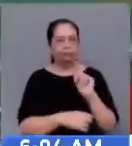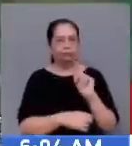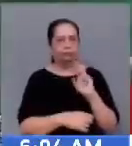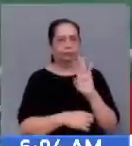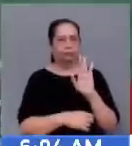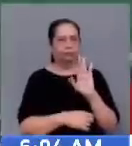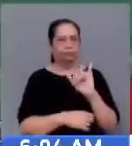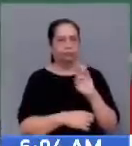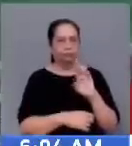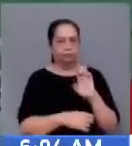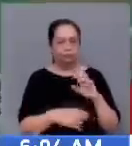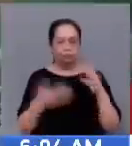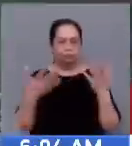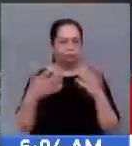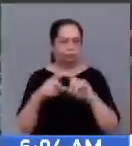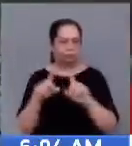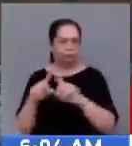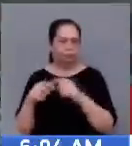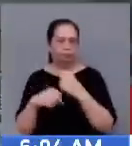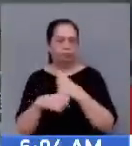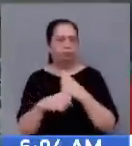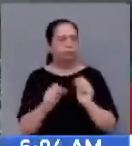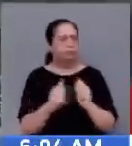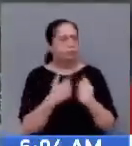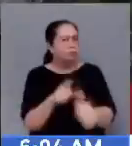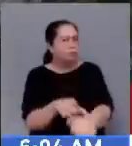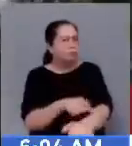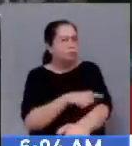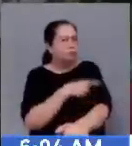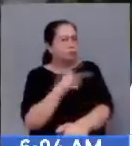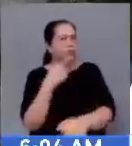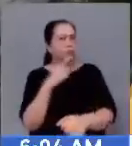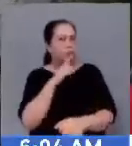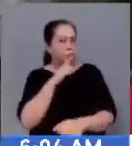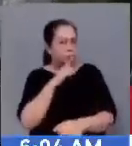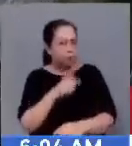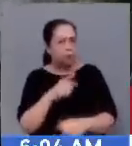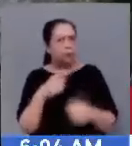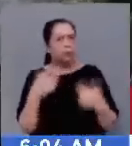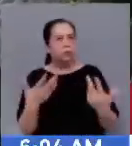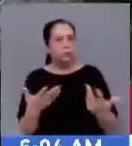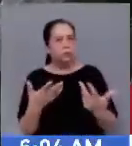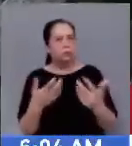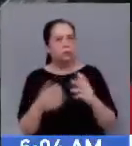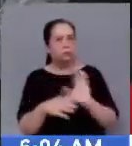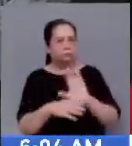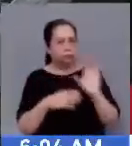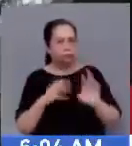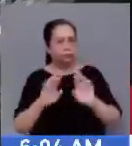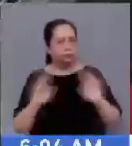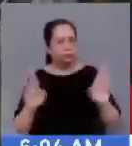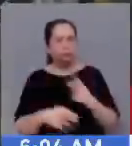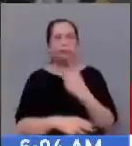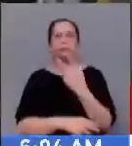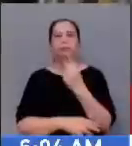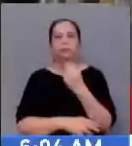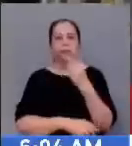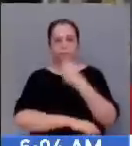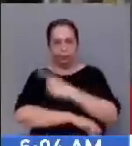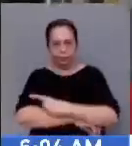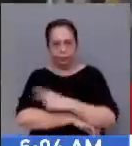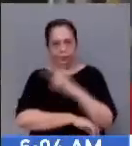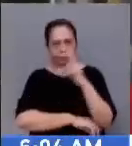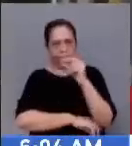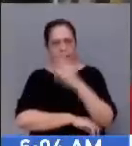Opo. Engineer, tapos gano'n po ba katagal yung aabutin talaga yung na magiging rehabilitasyon? 30 days po. Ito lang ano to,